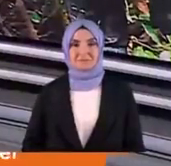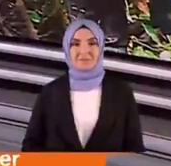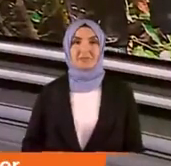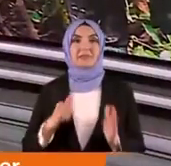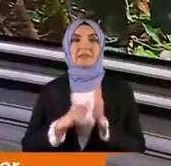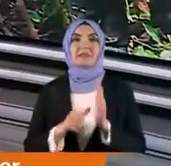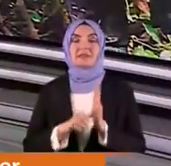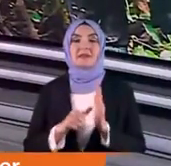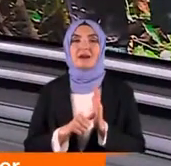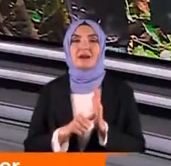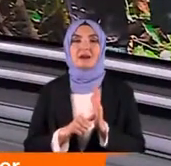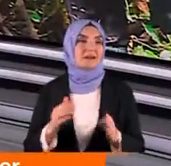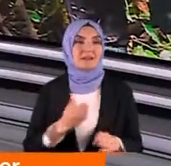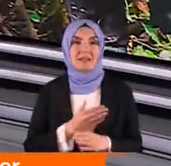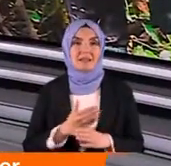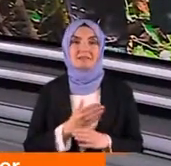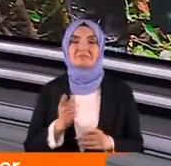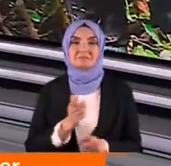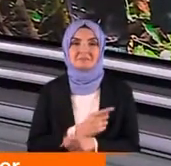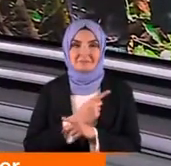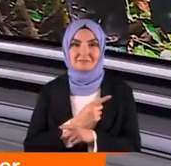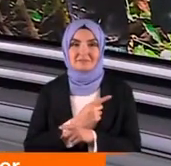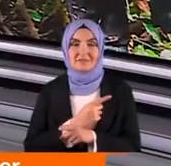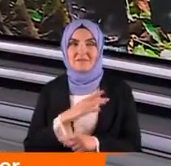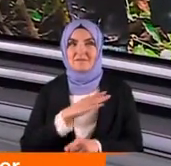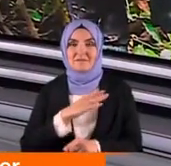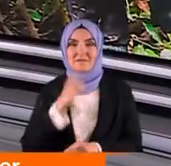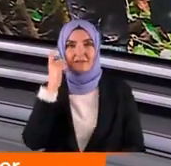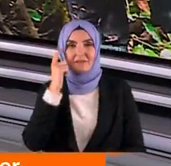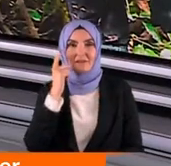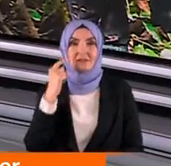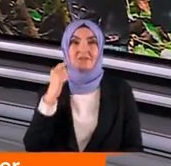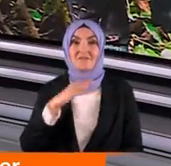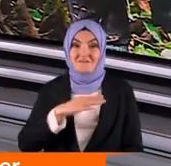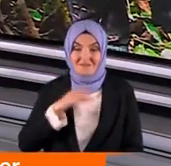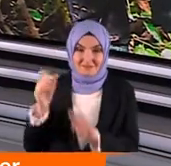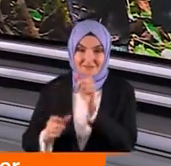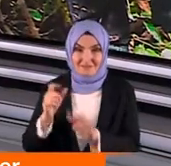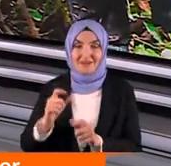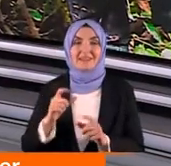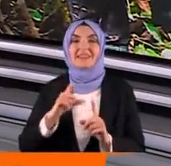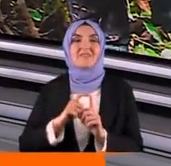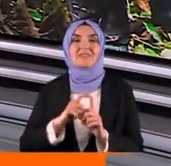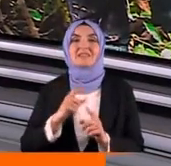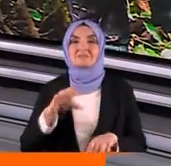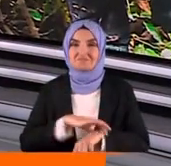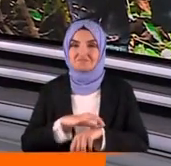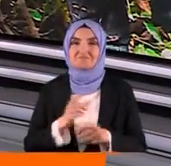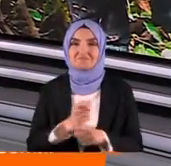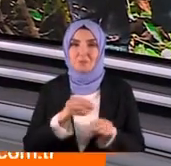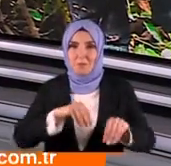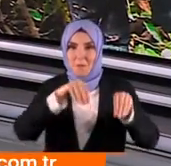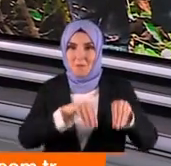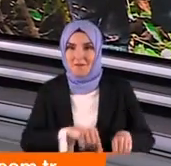Tarihi eser kokusu alan define avcıları yer, bölge neresi olursa olsun talan etmekten çekinmiyor. Defineciler bu kez